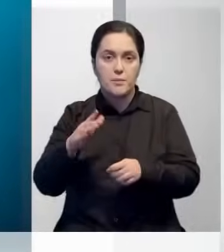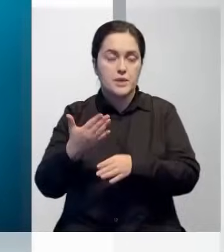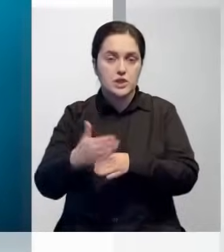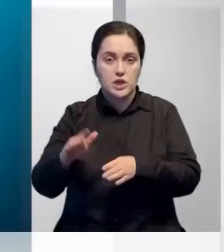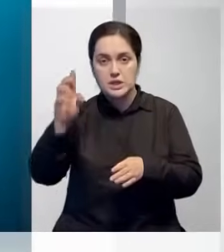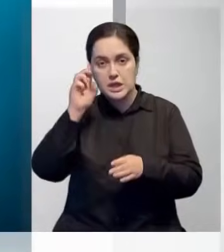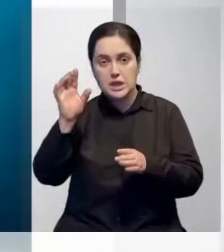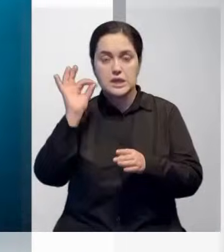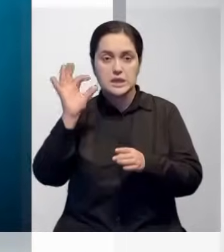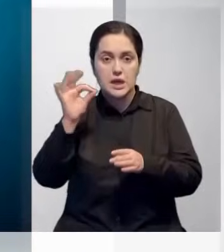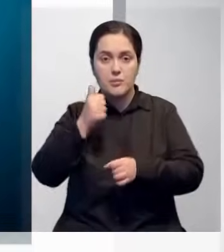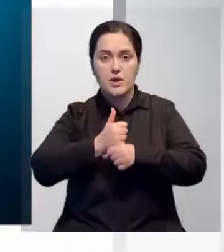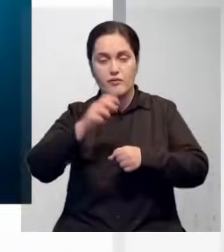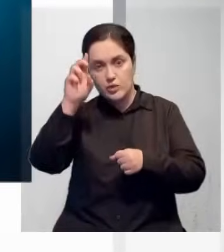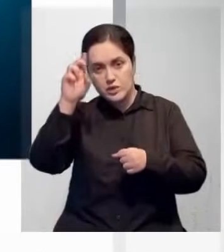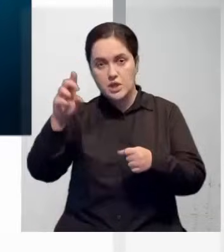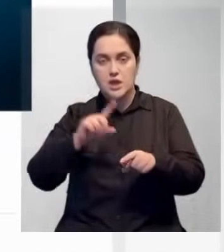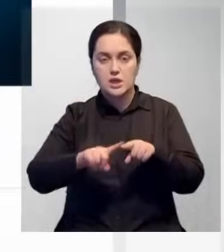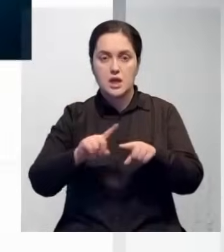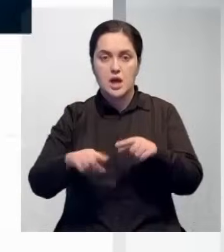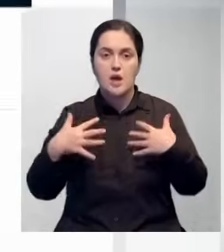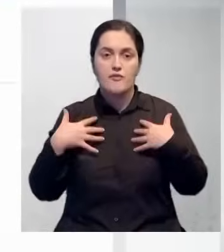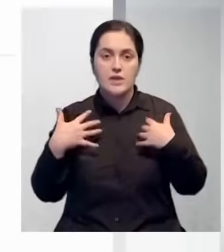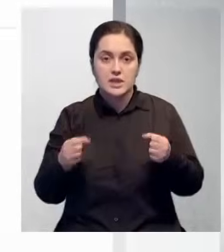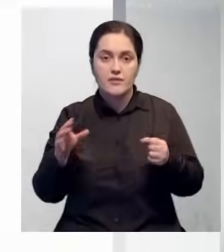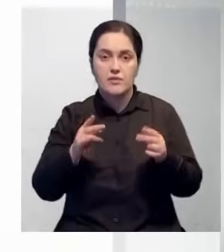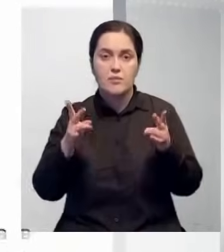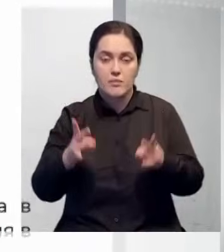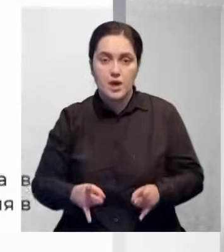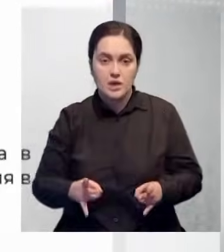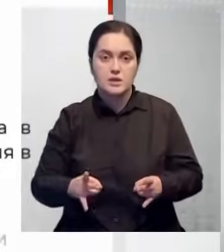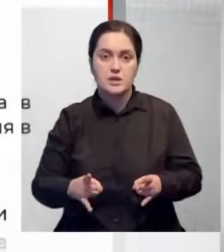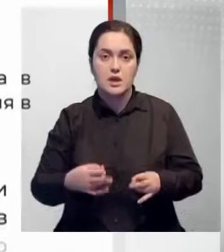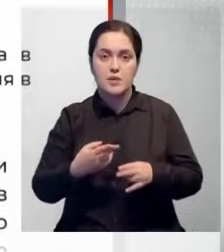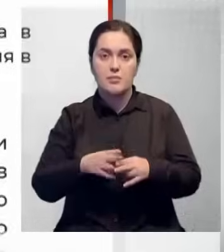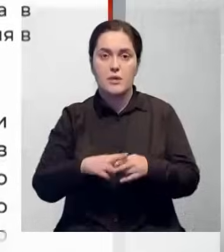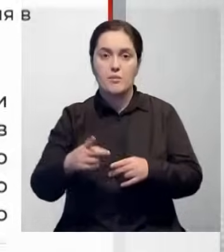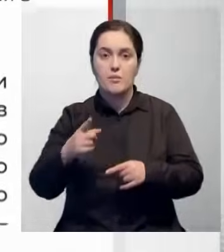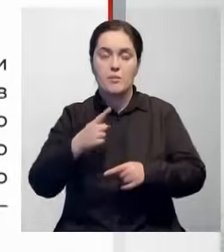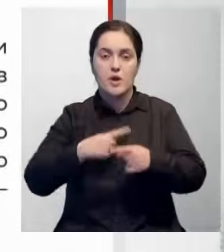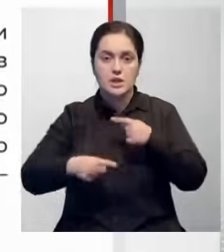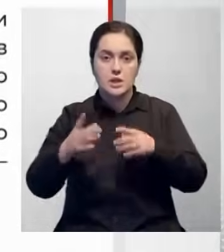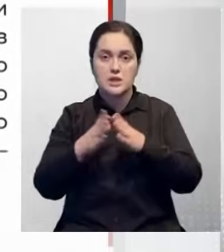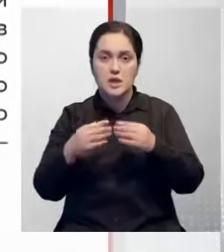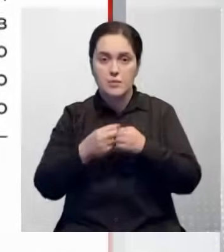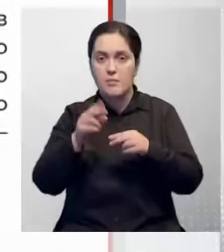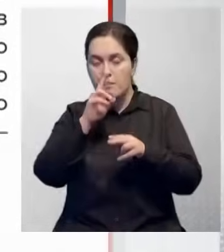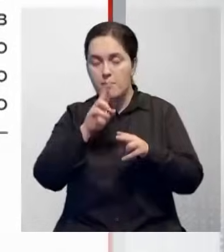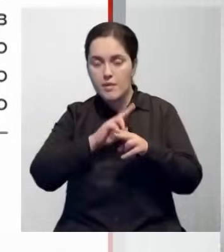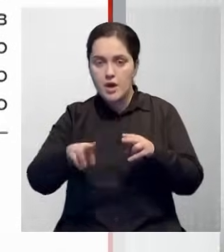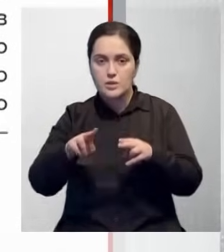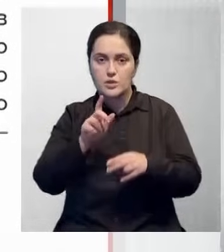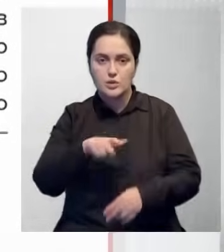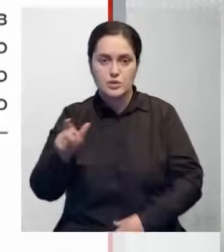страны. В телеграмме глава государства пожелал скорейшего выздоровления всем пострадавшим от стихийного бедствия и возвращения в семьи пропавших